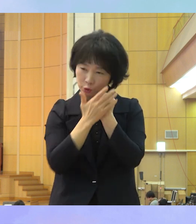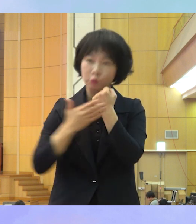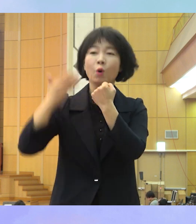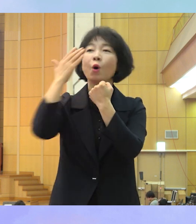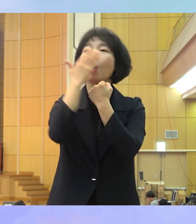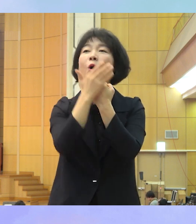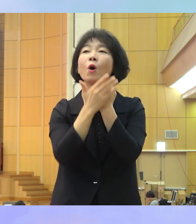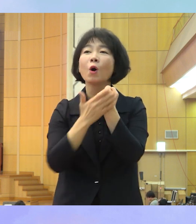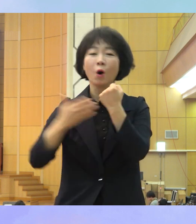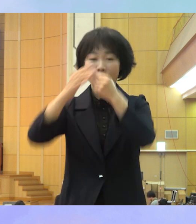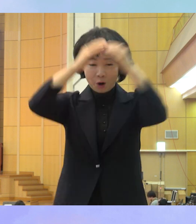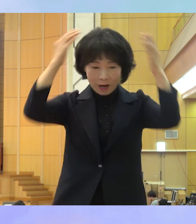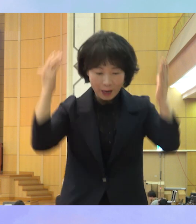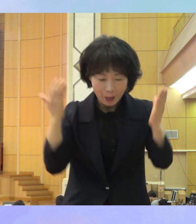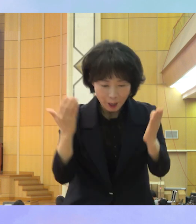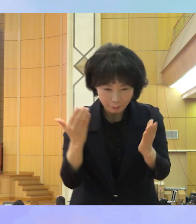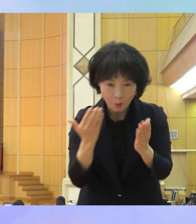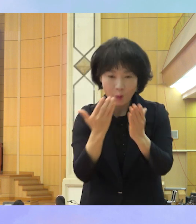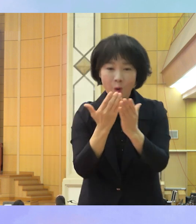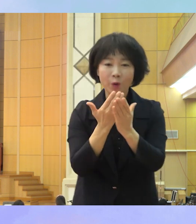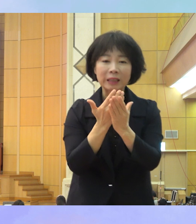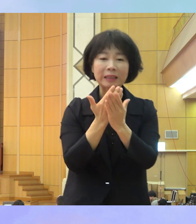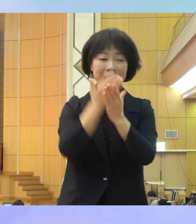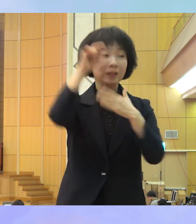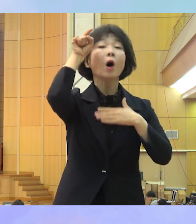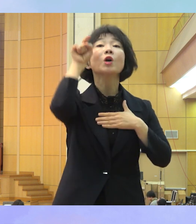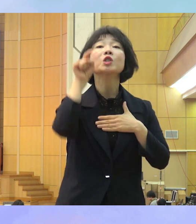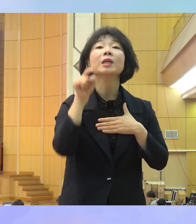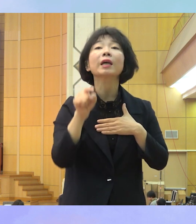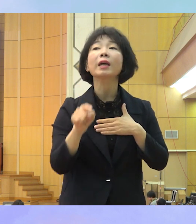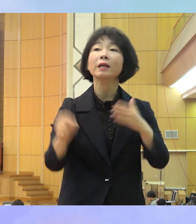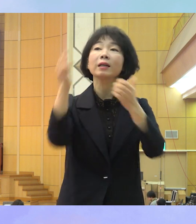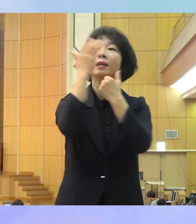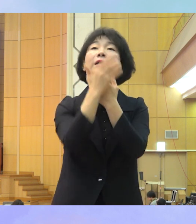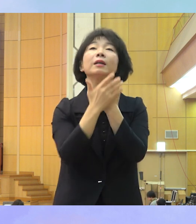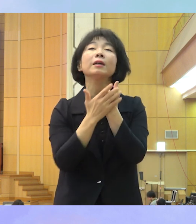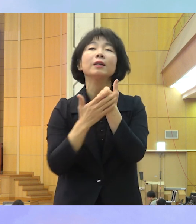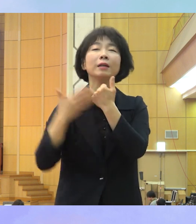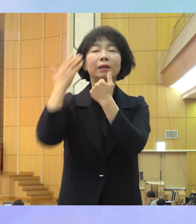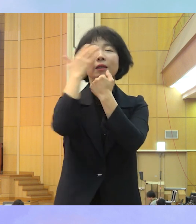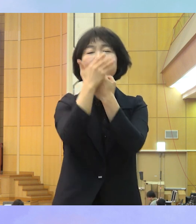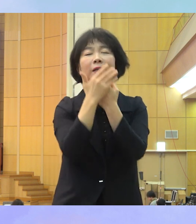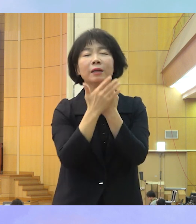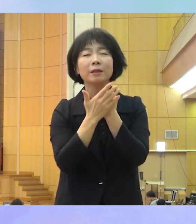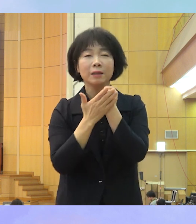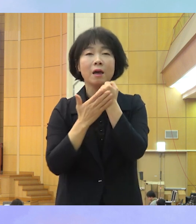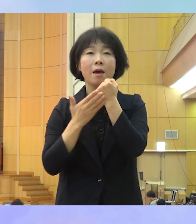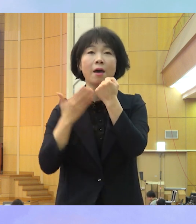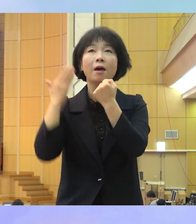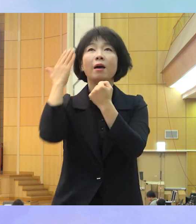찬양합니다. 모든 것이 은혜, 모든 것이